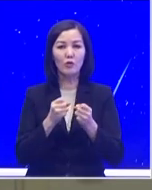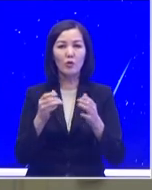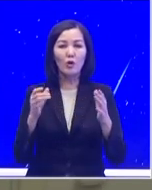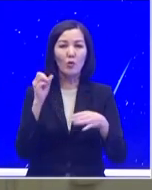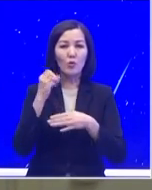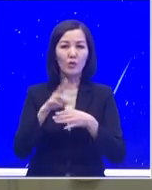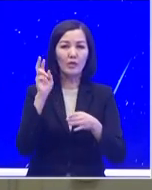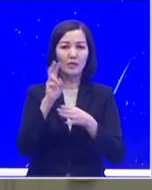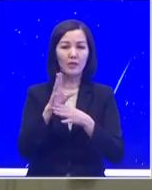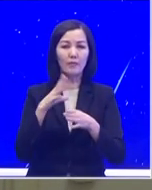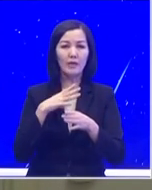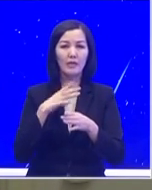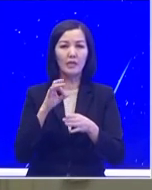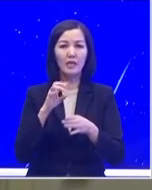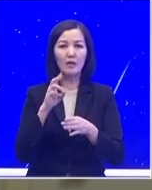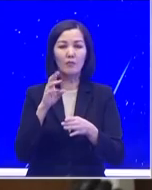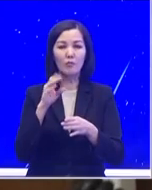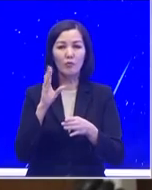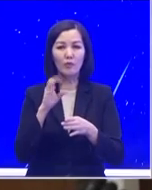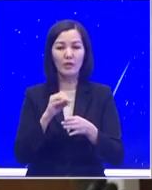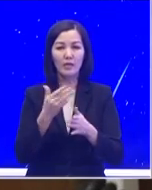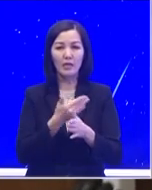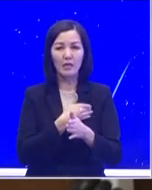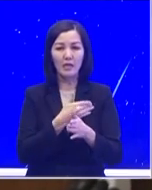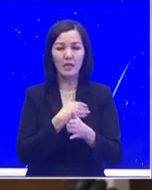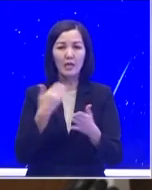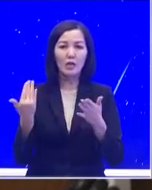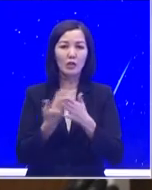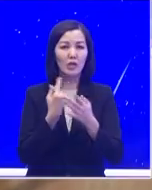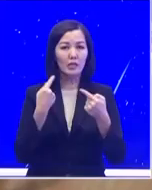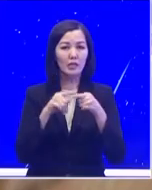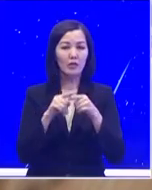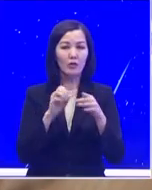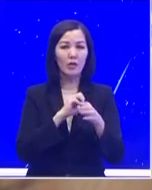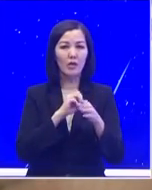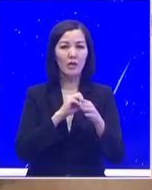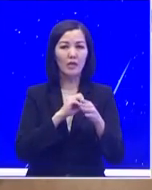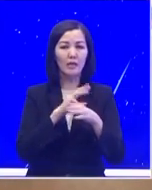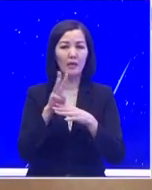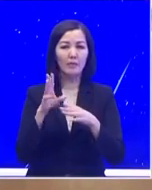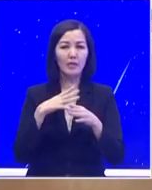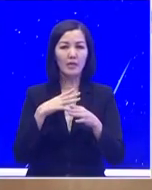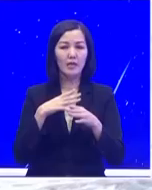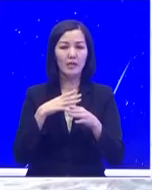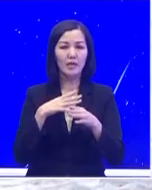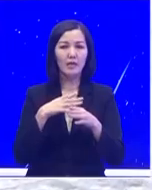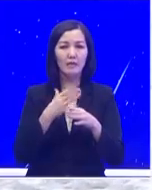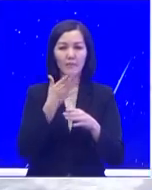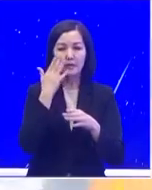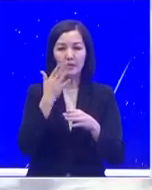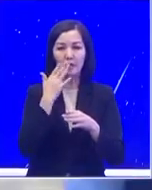жүгінеді. Нысан заманауи реанимобильге ие. Аталмыш көлік жаңа технологиялармен қамтылған. Мұнда дефибриллятор, өкпені жасанды желдету